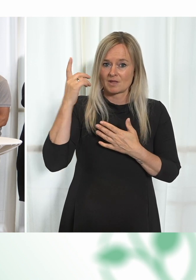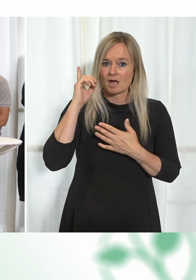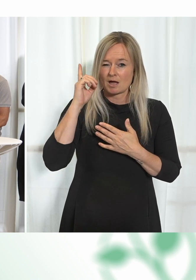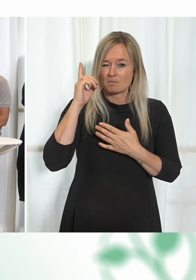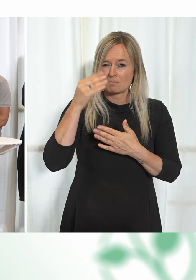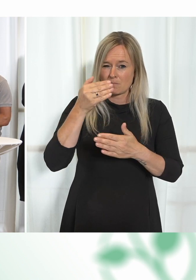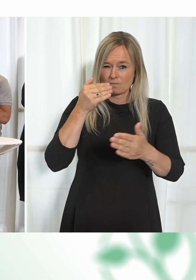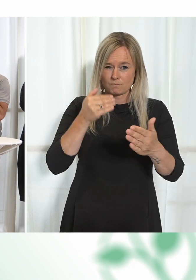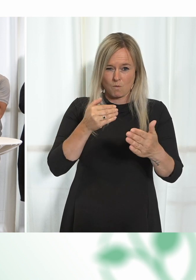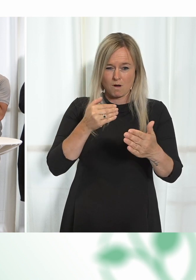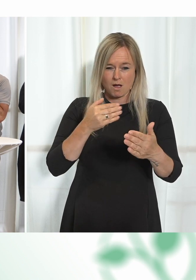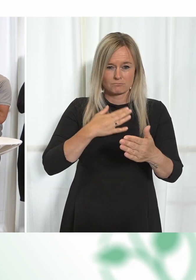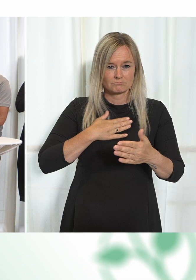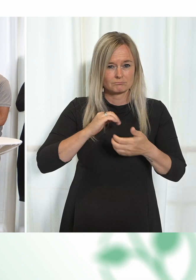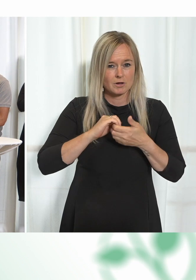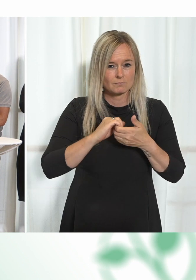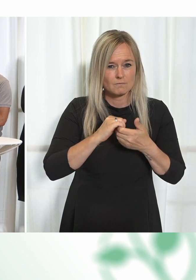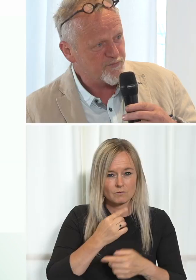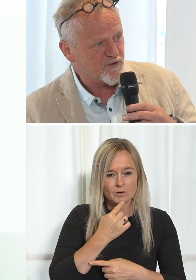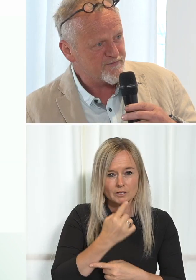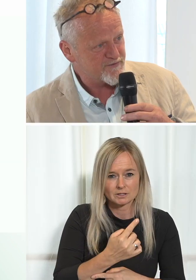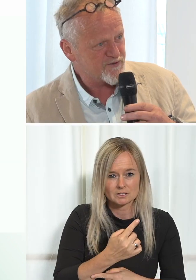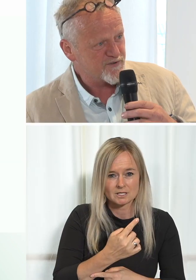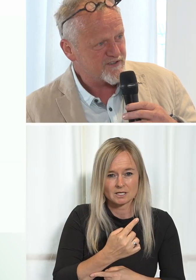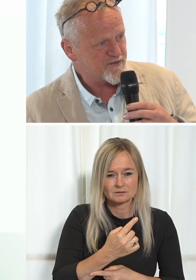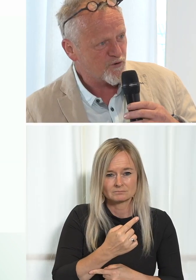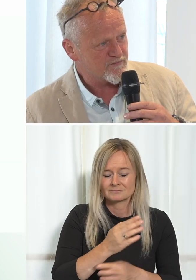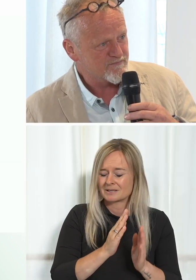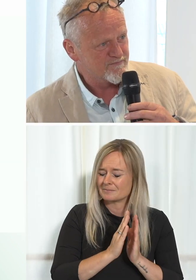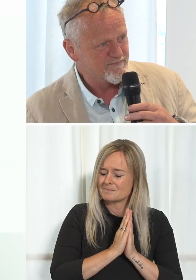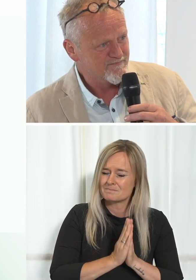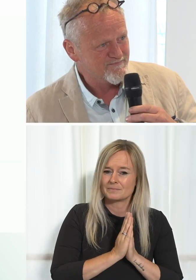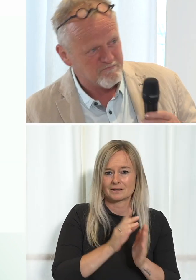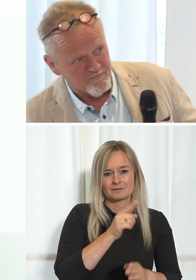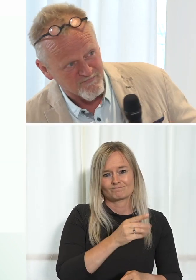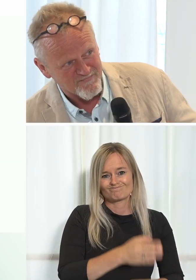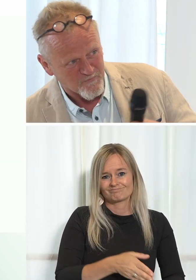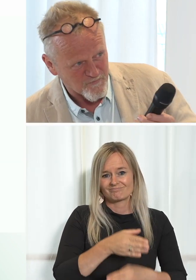habe ich zu meinem Freund gesagt, Bernie, häng du mich auf, sonst muss ich das machen.